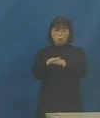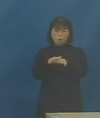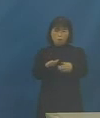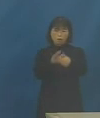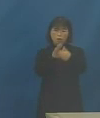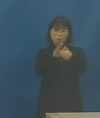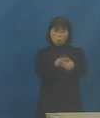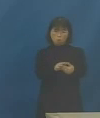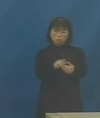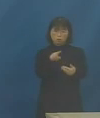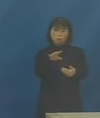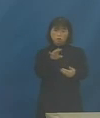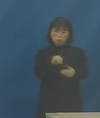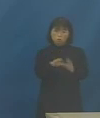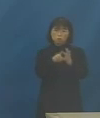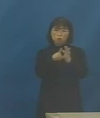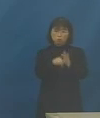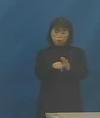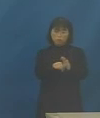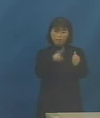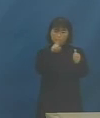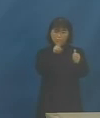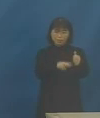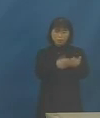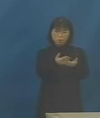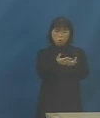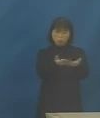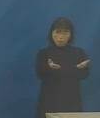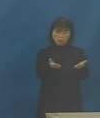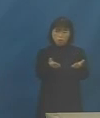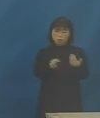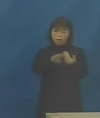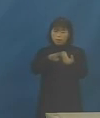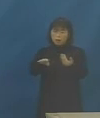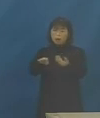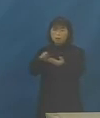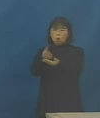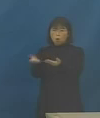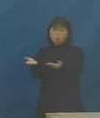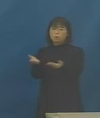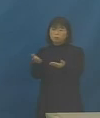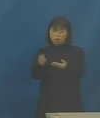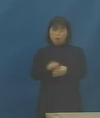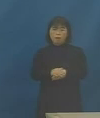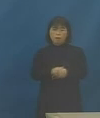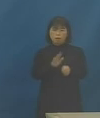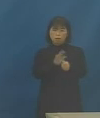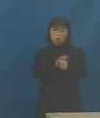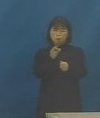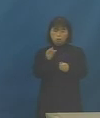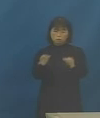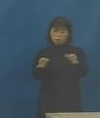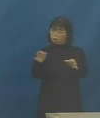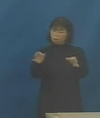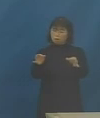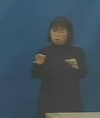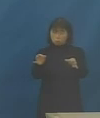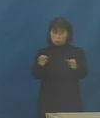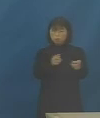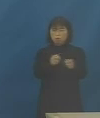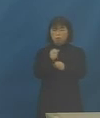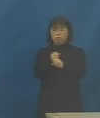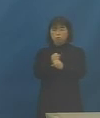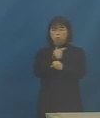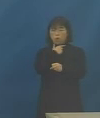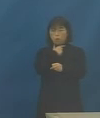の時に認証店と認証店意外とで協力金23が少なくともつかないように制度設計してもなり